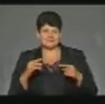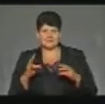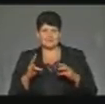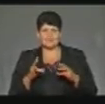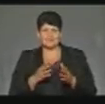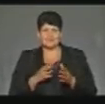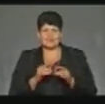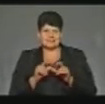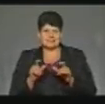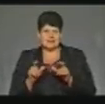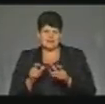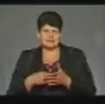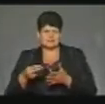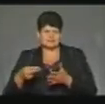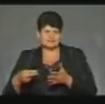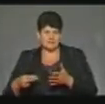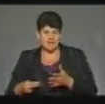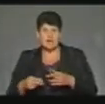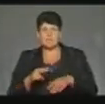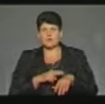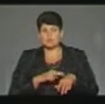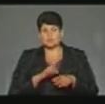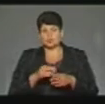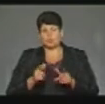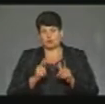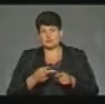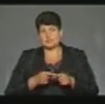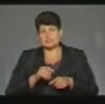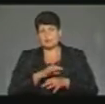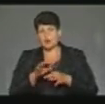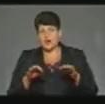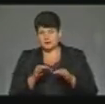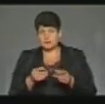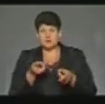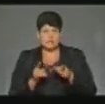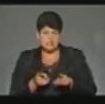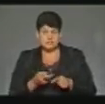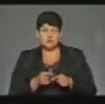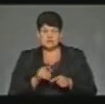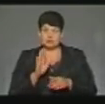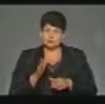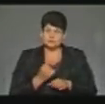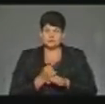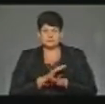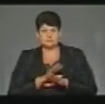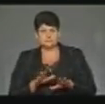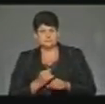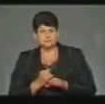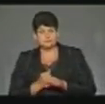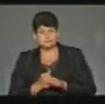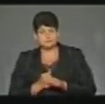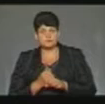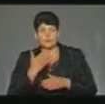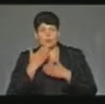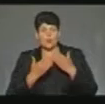заключно, в принципі, це управління патрульної поліції, де погоджує цей проєкт, чи дійсно він буде працювати, чи він не буде працювати.